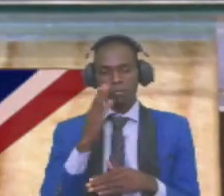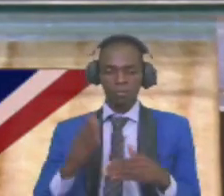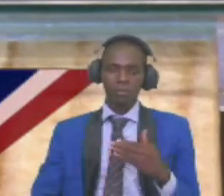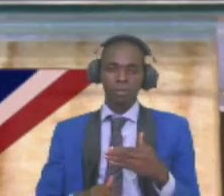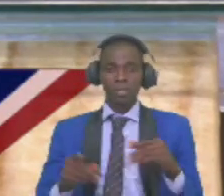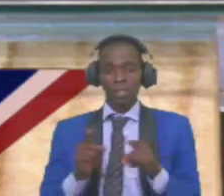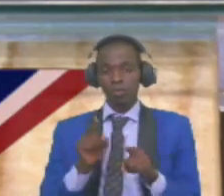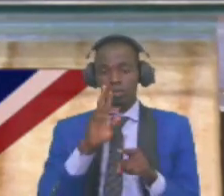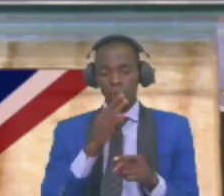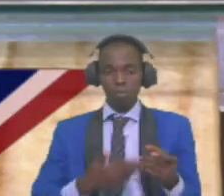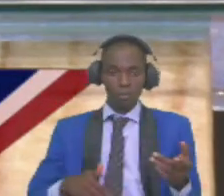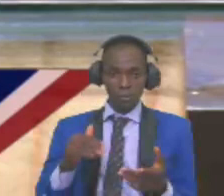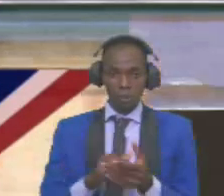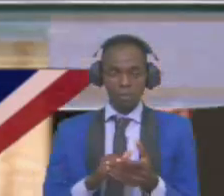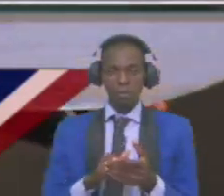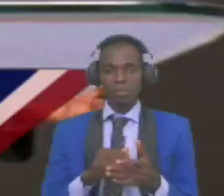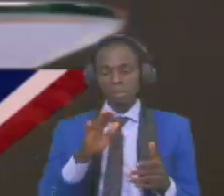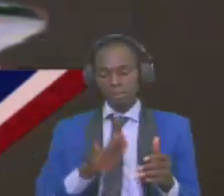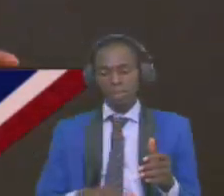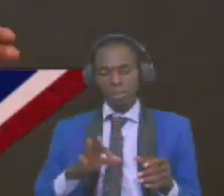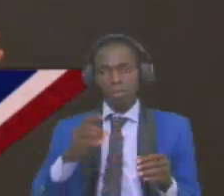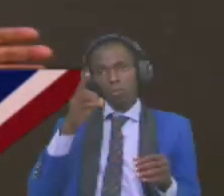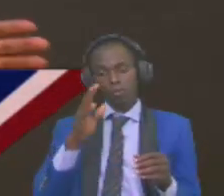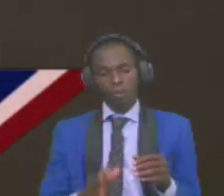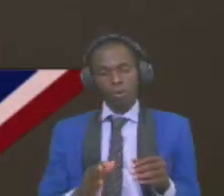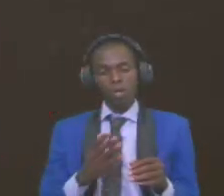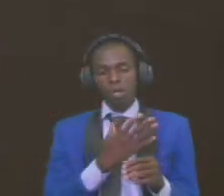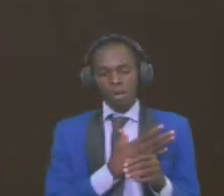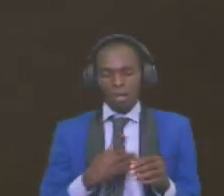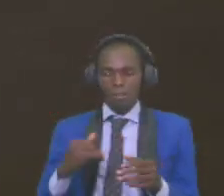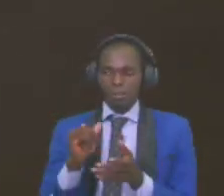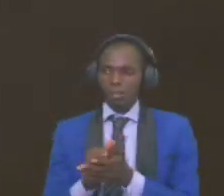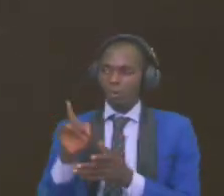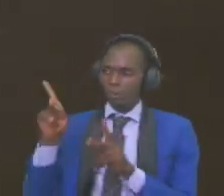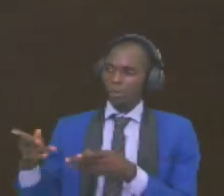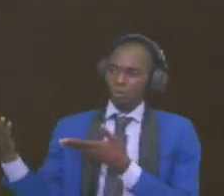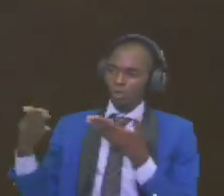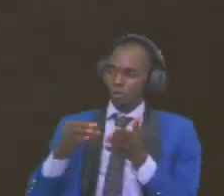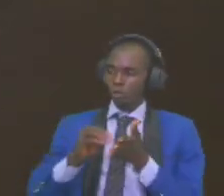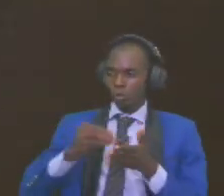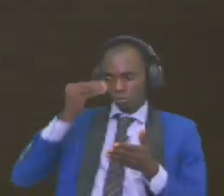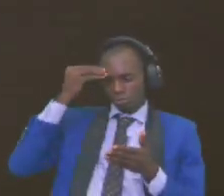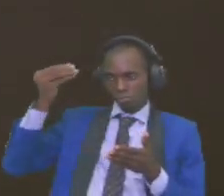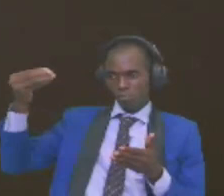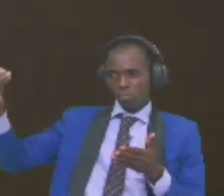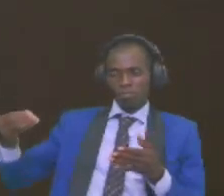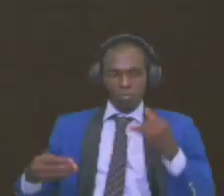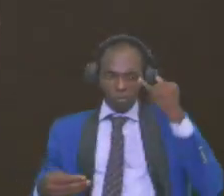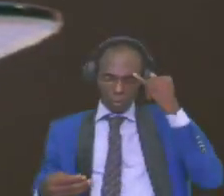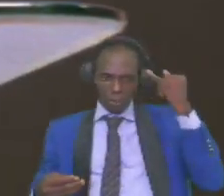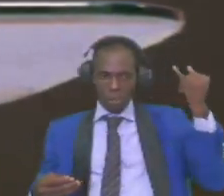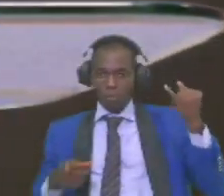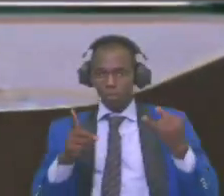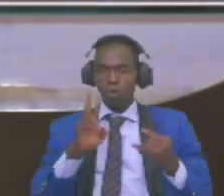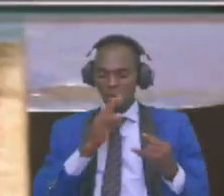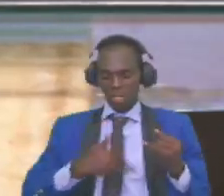nouveau quand vous êtes enfant de dieu et se s'il vient ce slow tu reviens avec une association alors tu